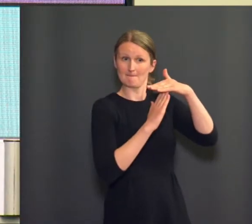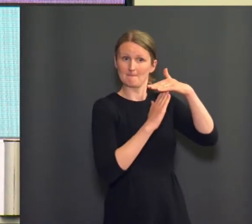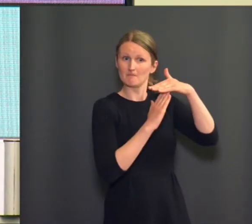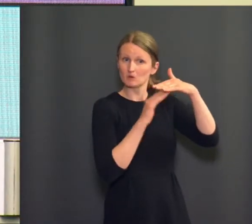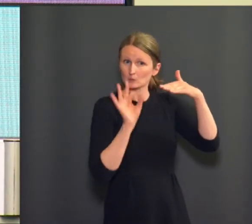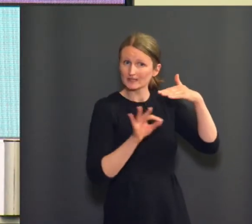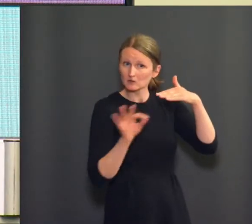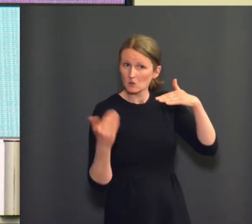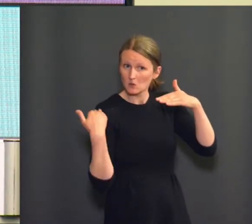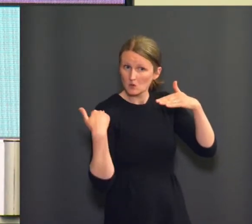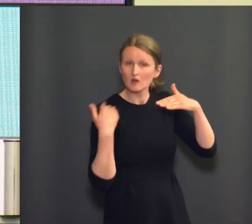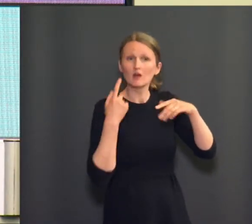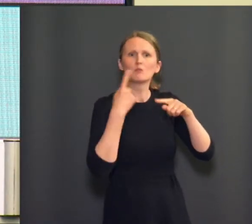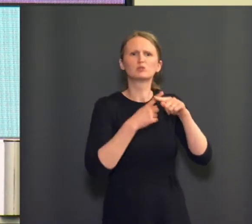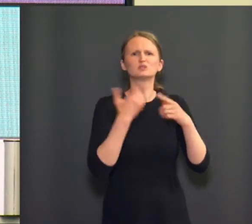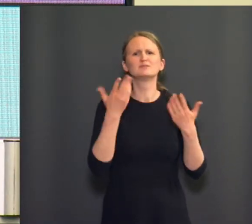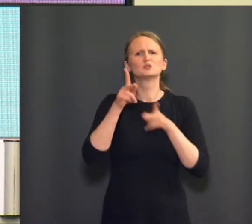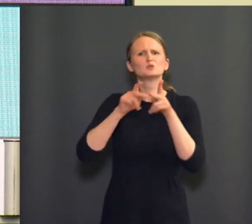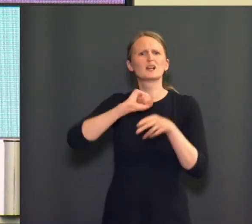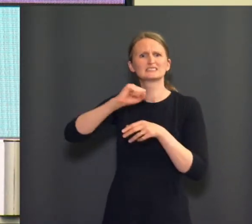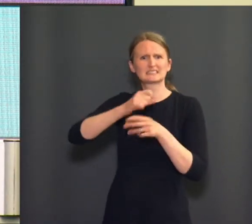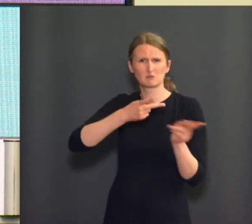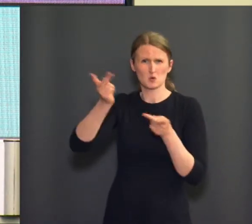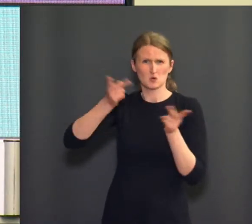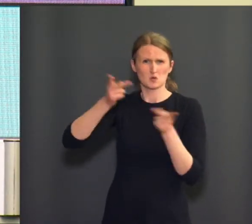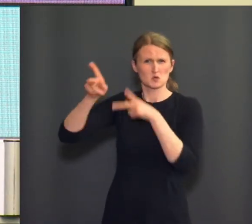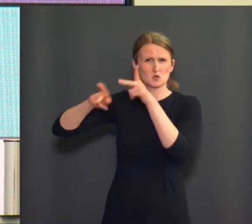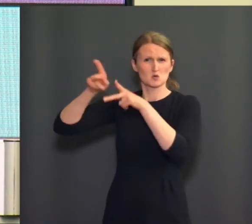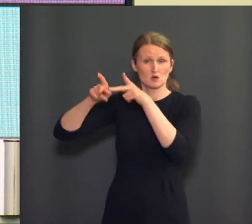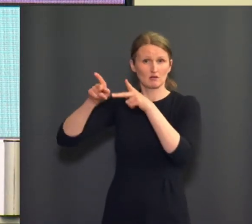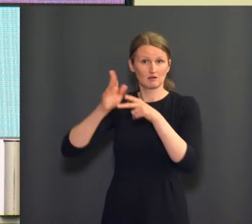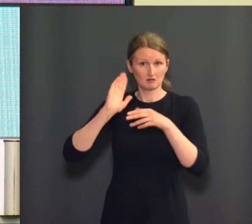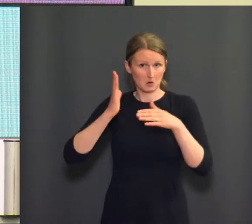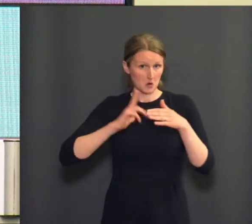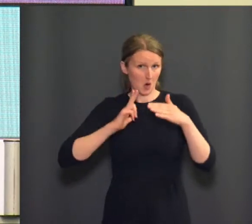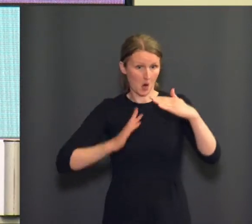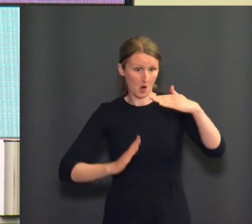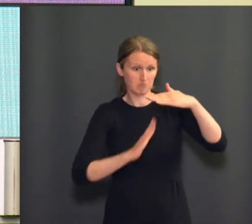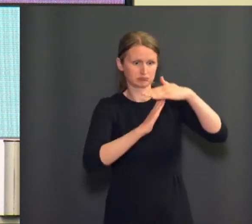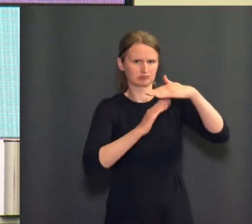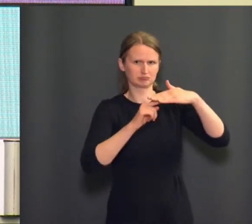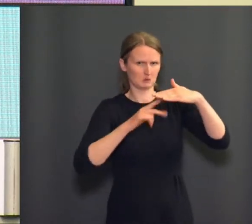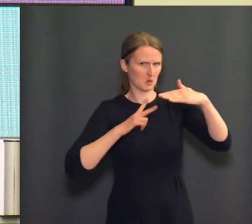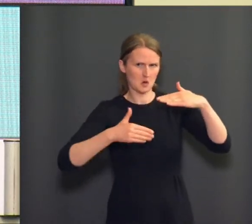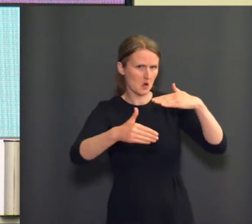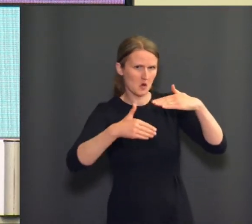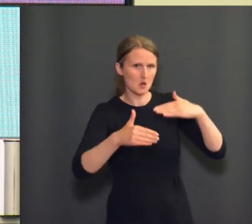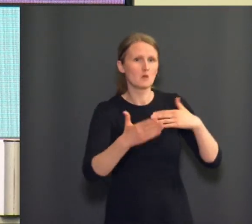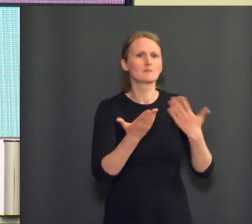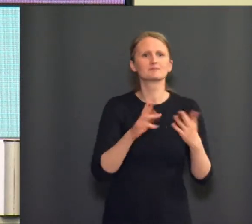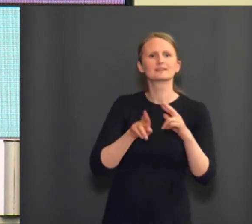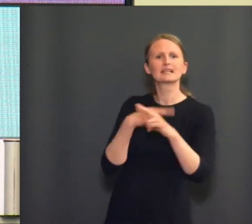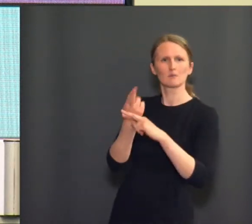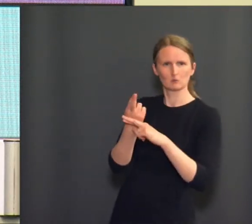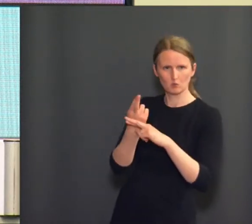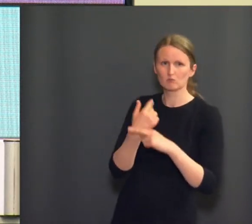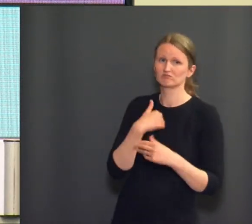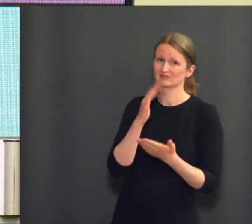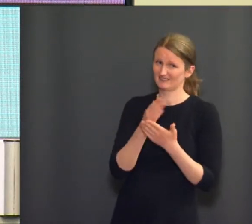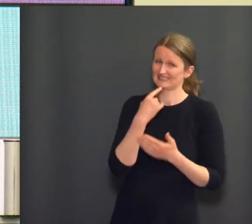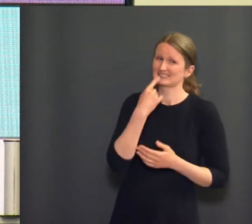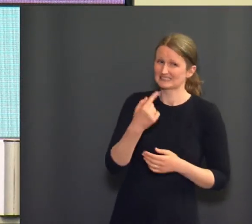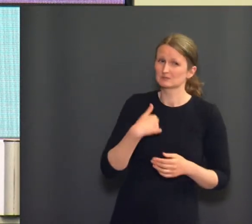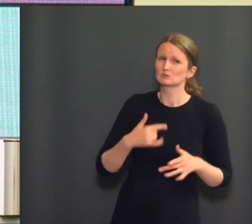Alors à nouveau, comme on l'a dit durant la conférence de presse, on a l'impression que le pic d'hospitalisation a été atteint.